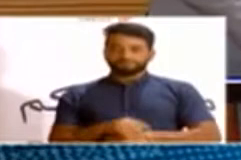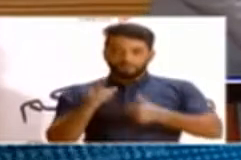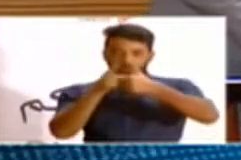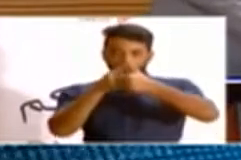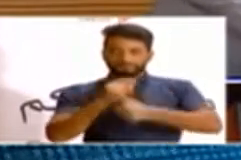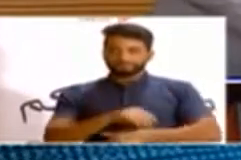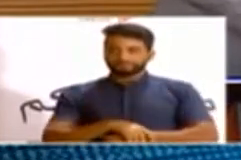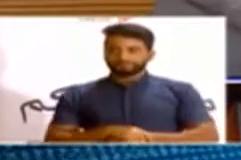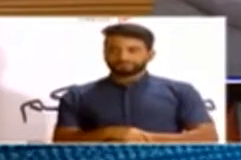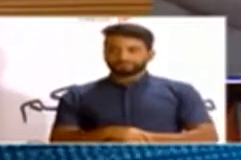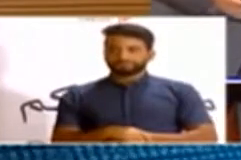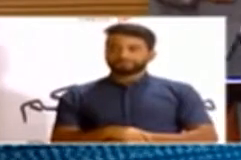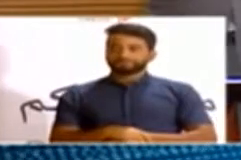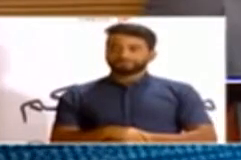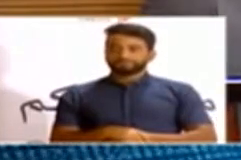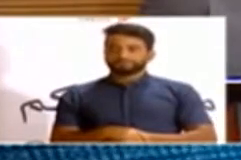الرئيس المرتقب